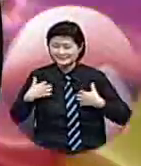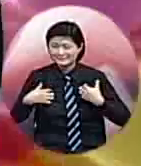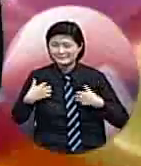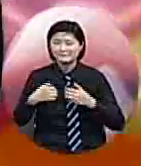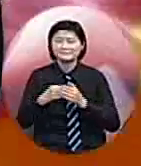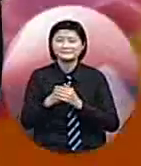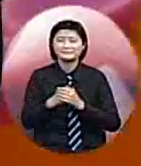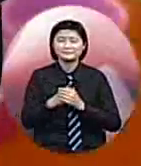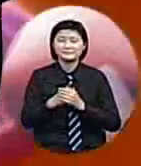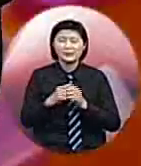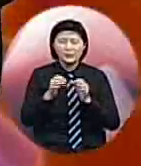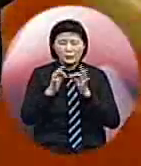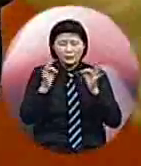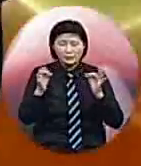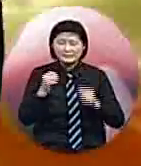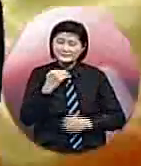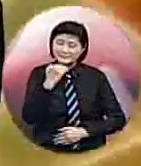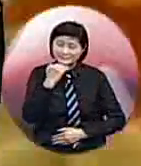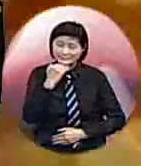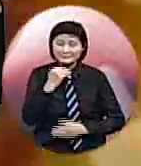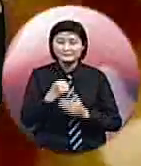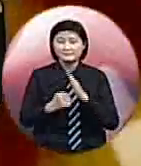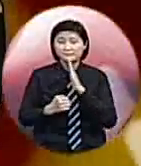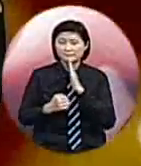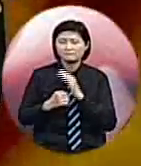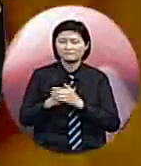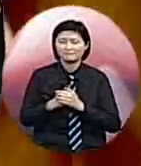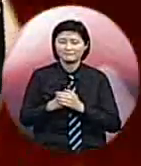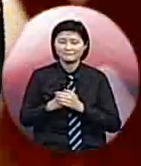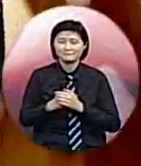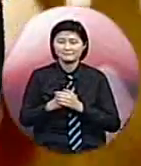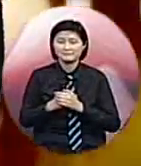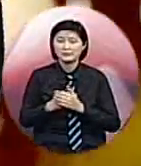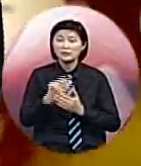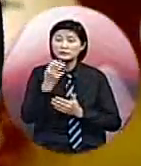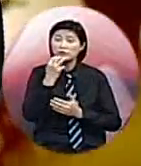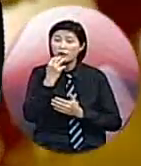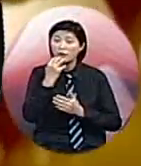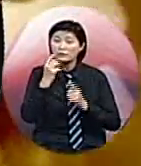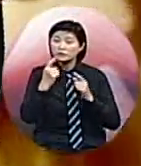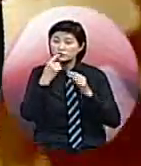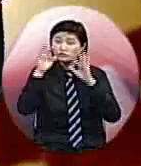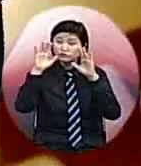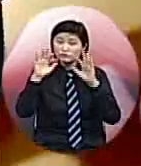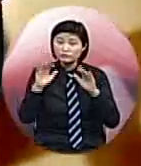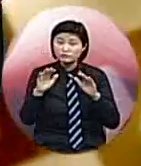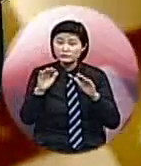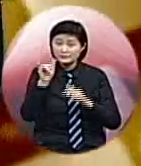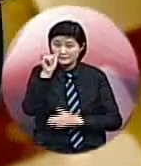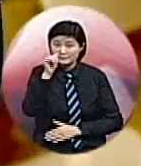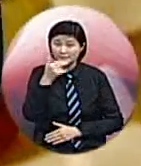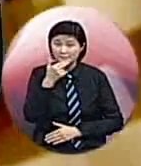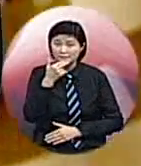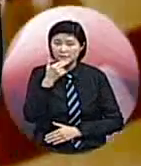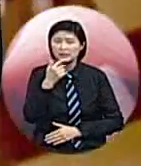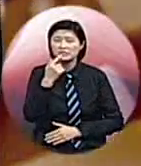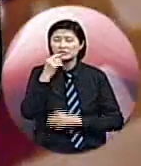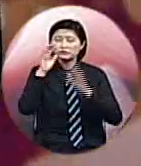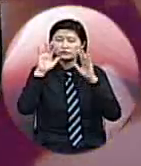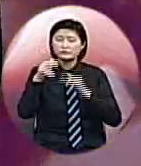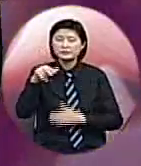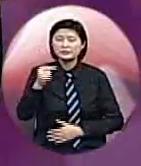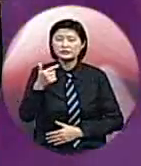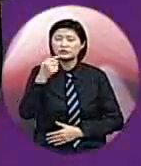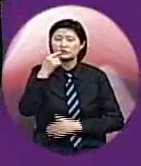반갑습니다. 네, 오래 기다리셨죠? 예, 예. 그 서울은 눈발이 안 날인가요? 예, 지금